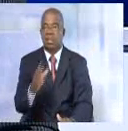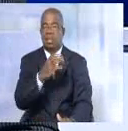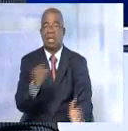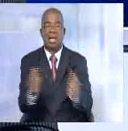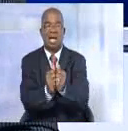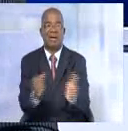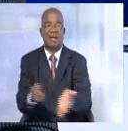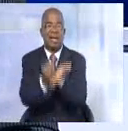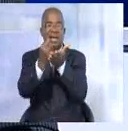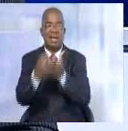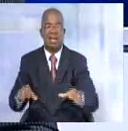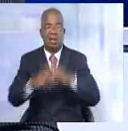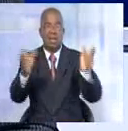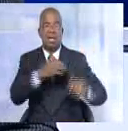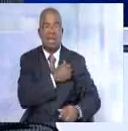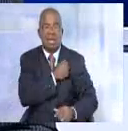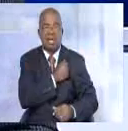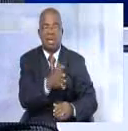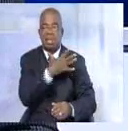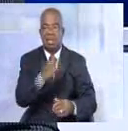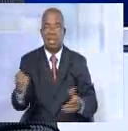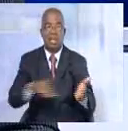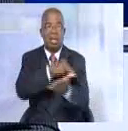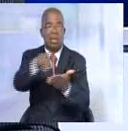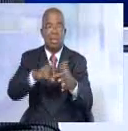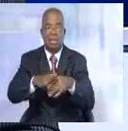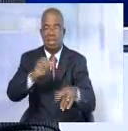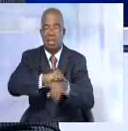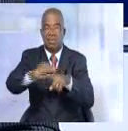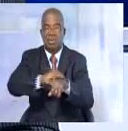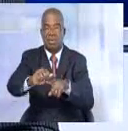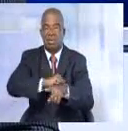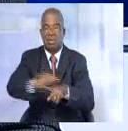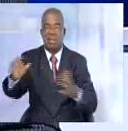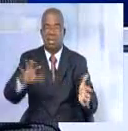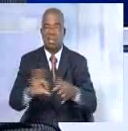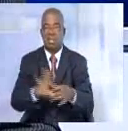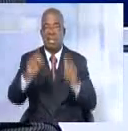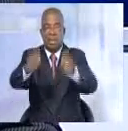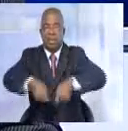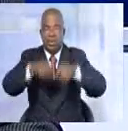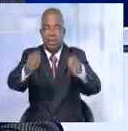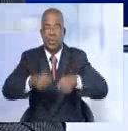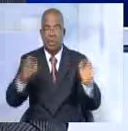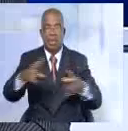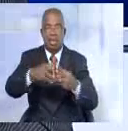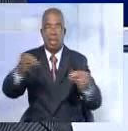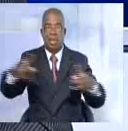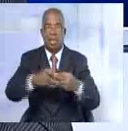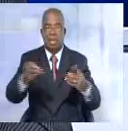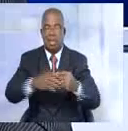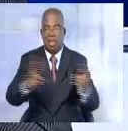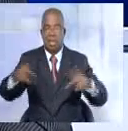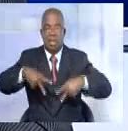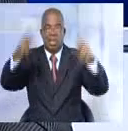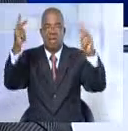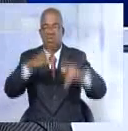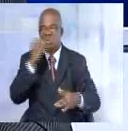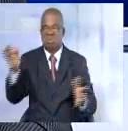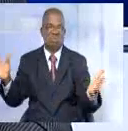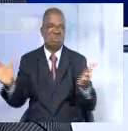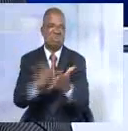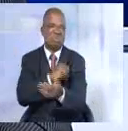la coopération canadienne, le centre de formation des producteurs de coton À Korogo était dans un état de